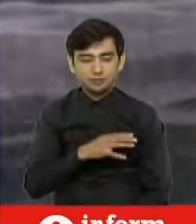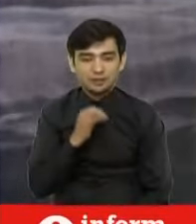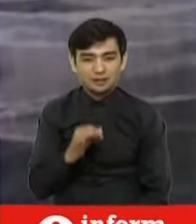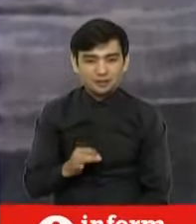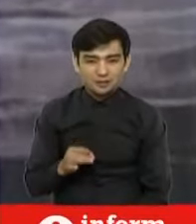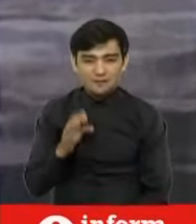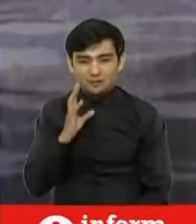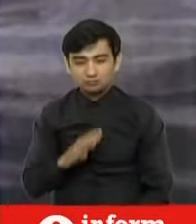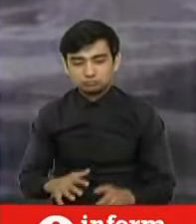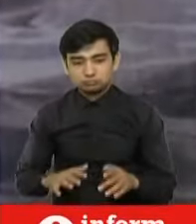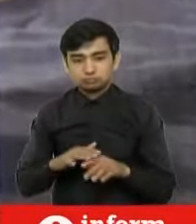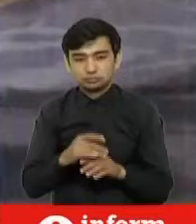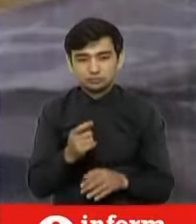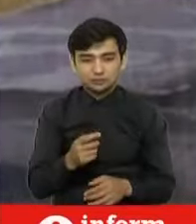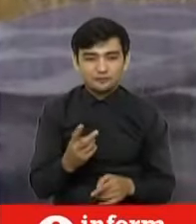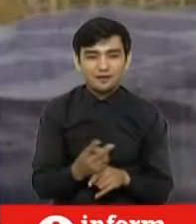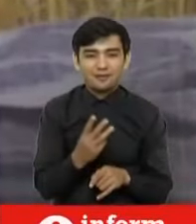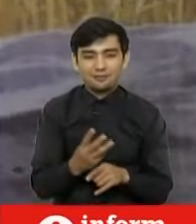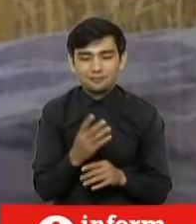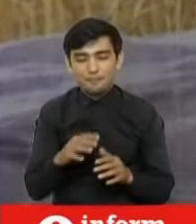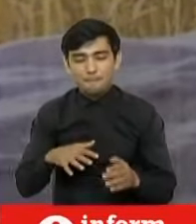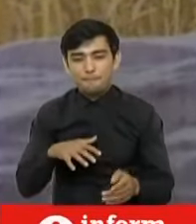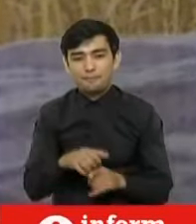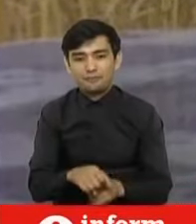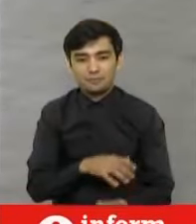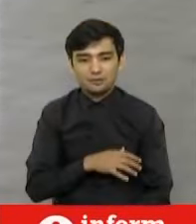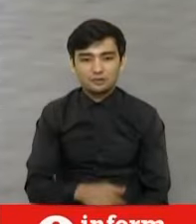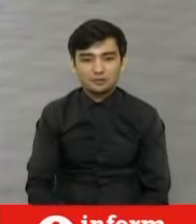су тіпті жағалаудағы бірнеше қоршауды бұзып өткен.